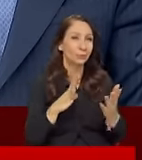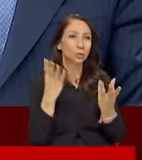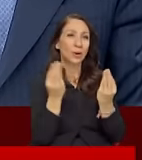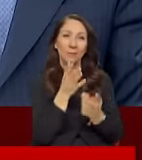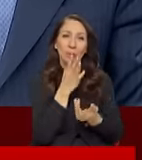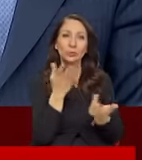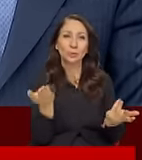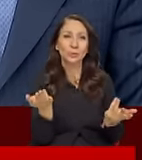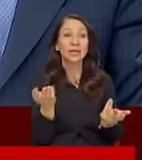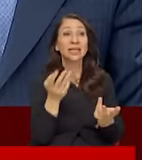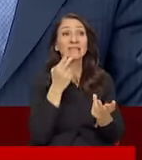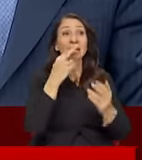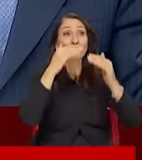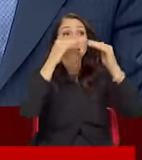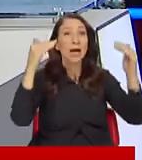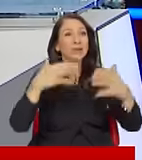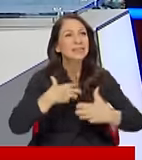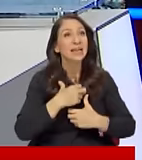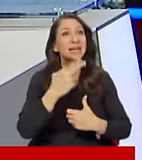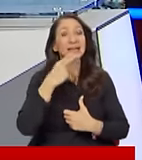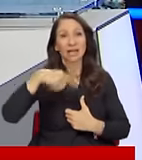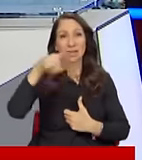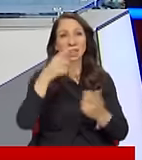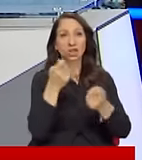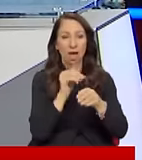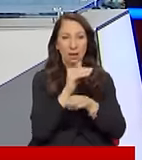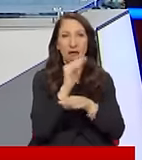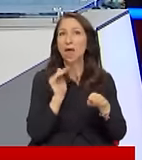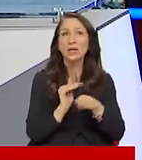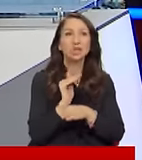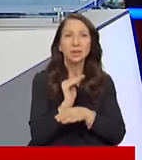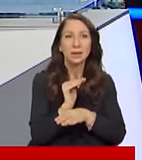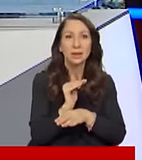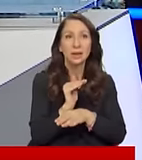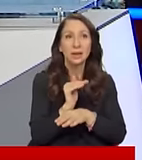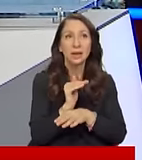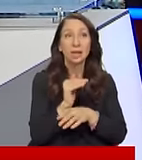iyi biliyoruz. Cam tavan sendromu aslında kadınların iş hayatlarında yaşadığı